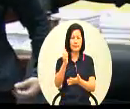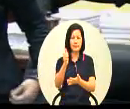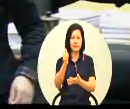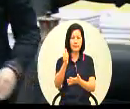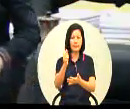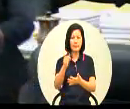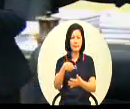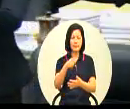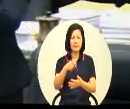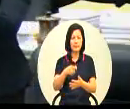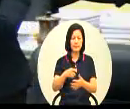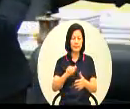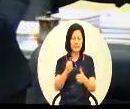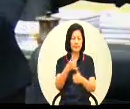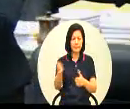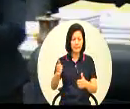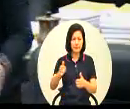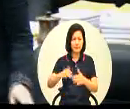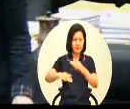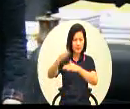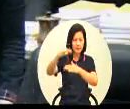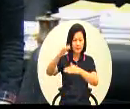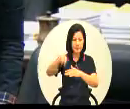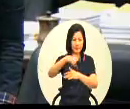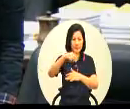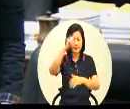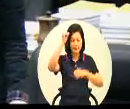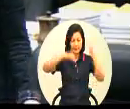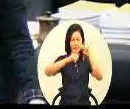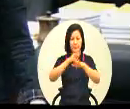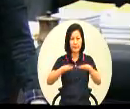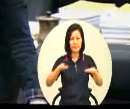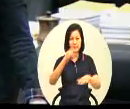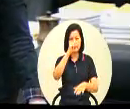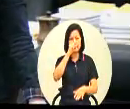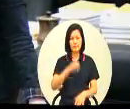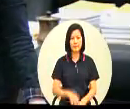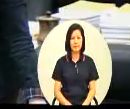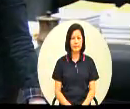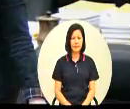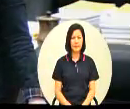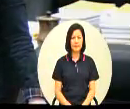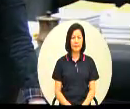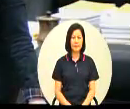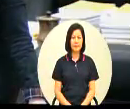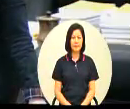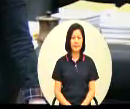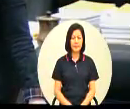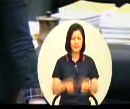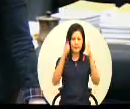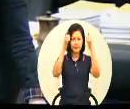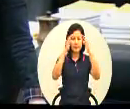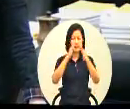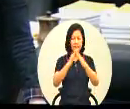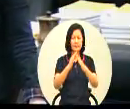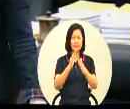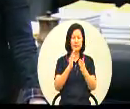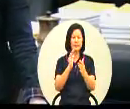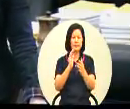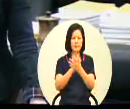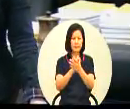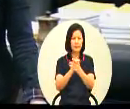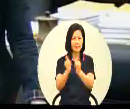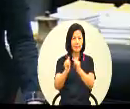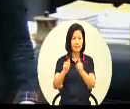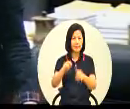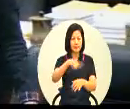很多的议员先进，大家早安，大家好，各安，各乡企业市民朋友，大家早安，大家